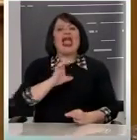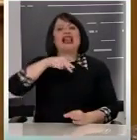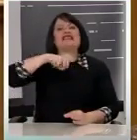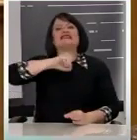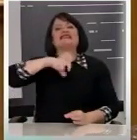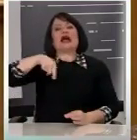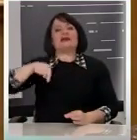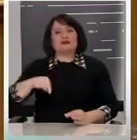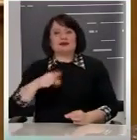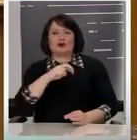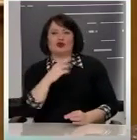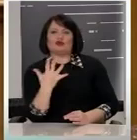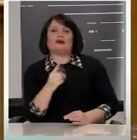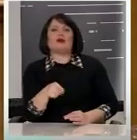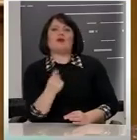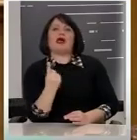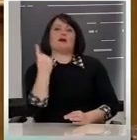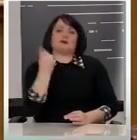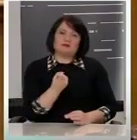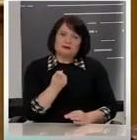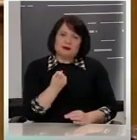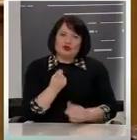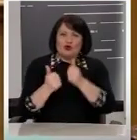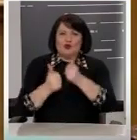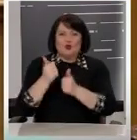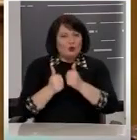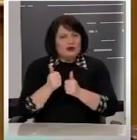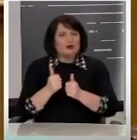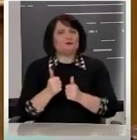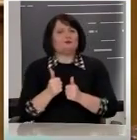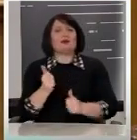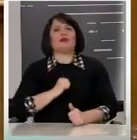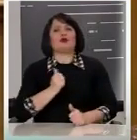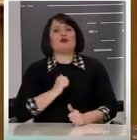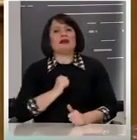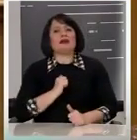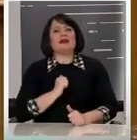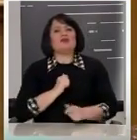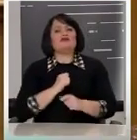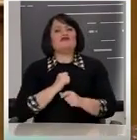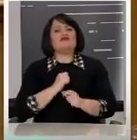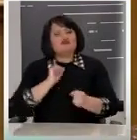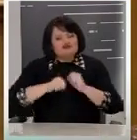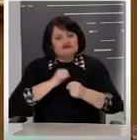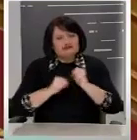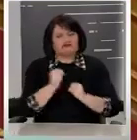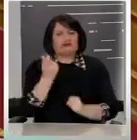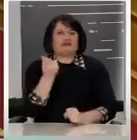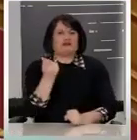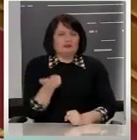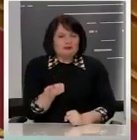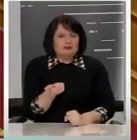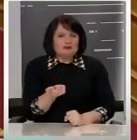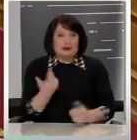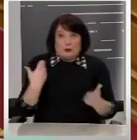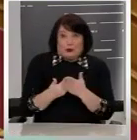αυξημένη κατά 25,1% ήταν τον Ιούνιο ιδιωτική οικονομική δραστηριότητα, ενώ στο τέλος του πρώτου